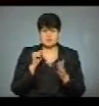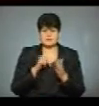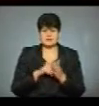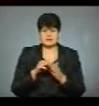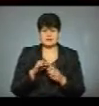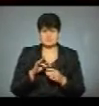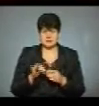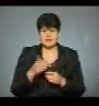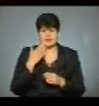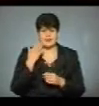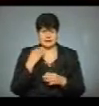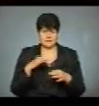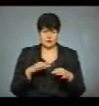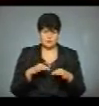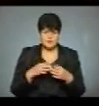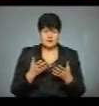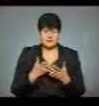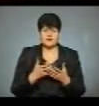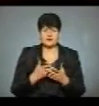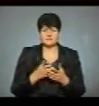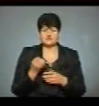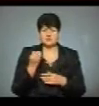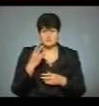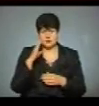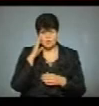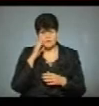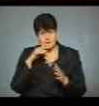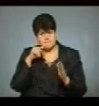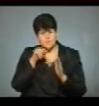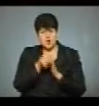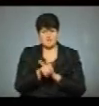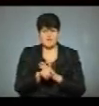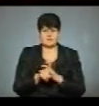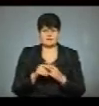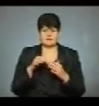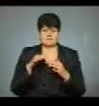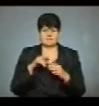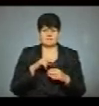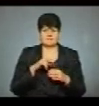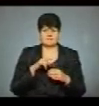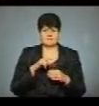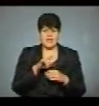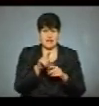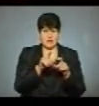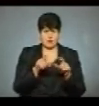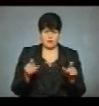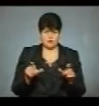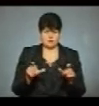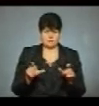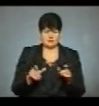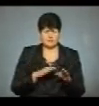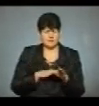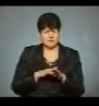– легкий броньований автомобіль, в якому 14 бійців проривались в аеропорт. І ми прориваємося на повну